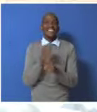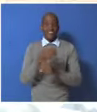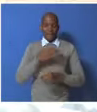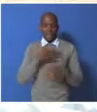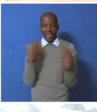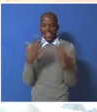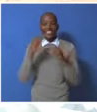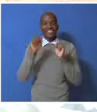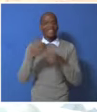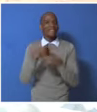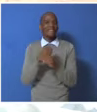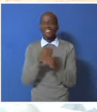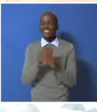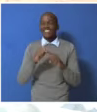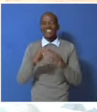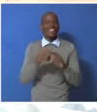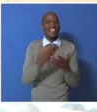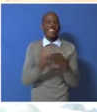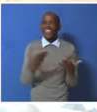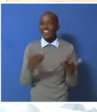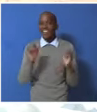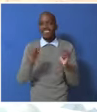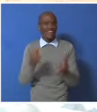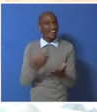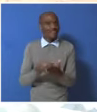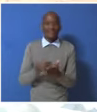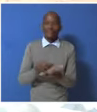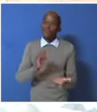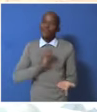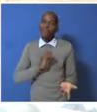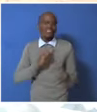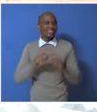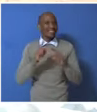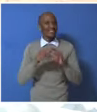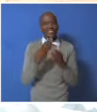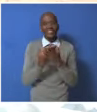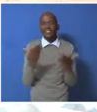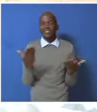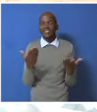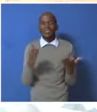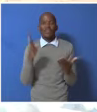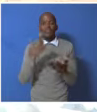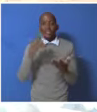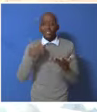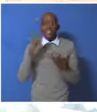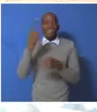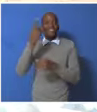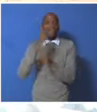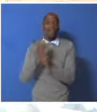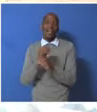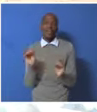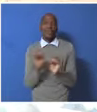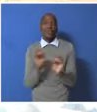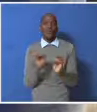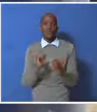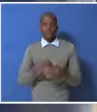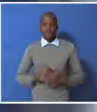ke kgona go itirela sele le sele se ne e le gore gotlhelele ne ke sa kgone go se itirela ka ntata ya gore ke ne ke sa go sena ko ke tshwarang